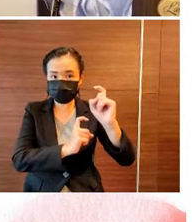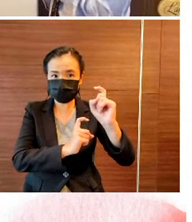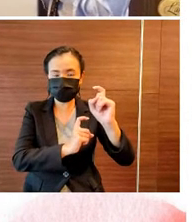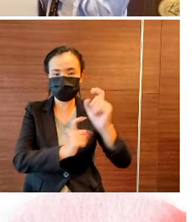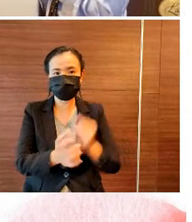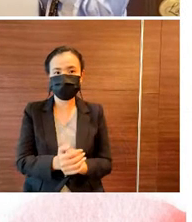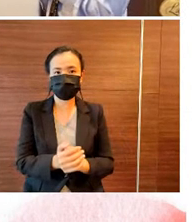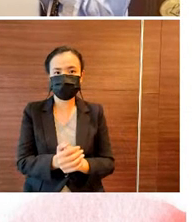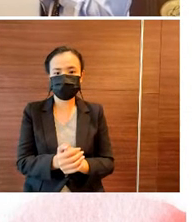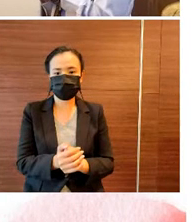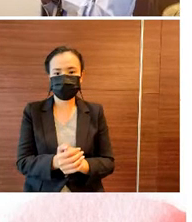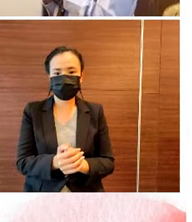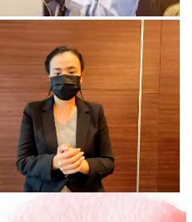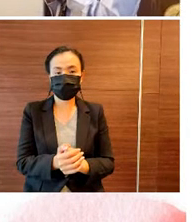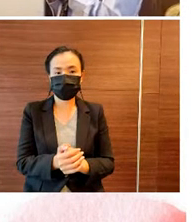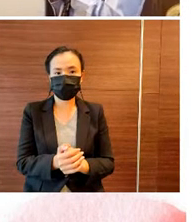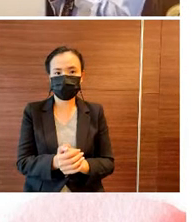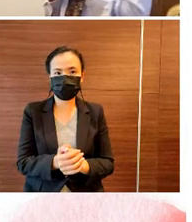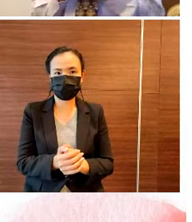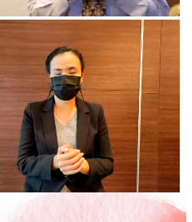แทนเจอรีนคลินิกทำไม่ค่อยดีก็คือว่